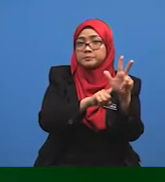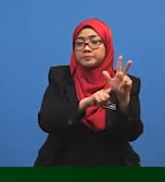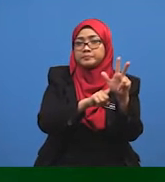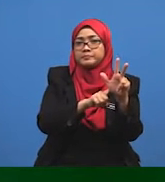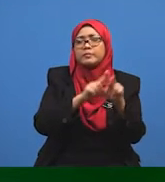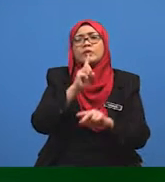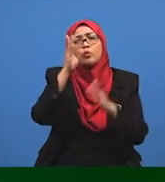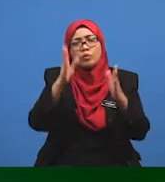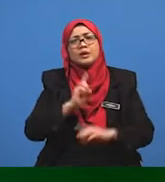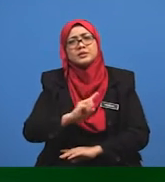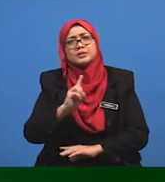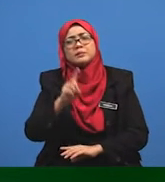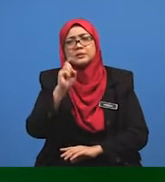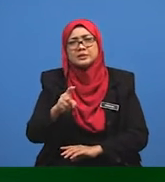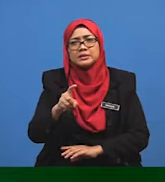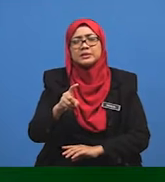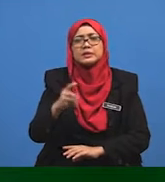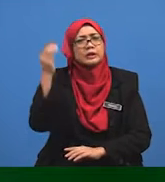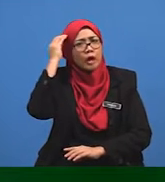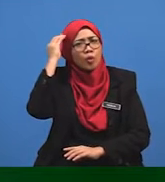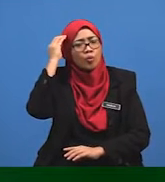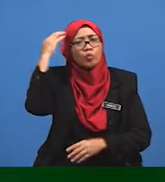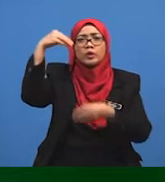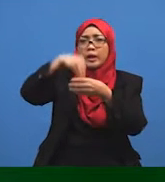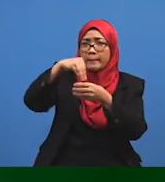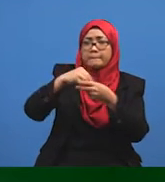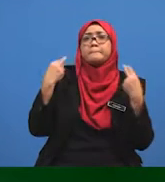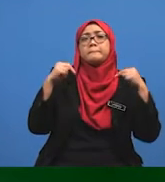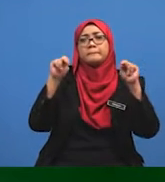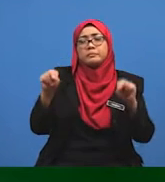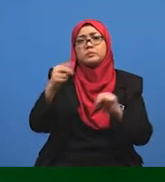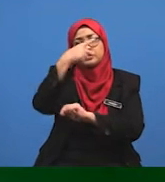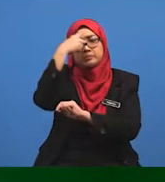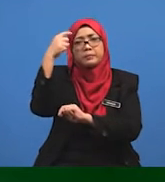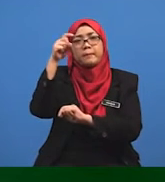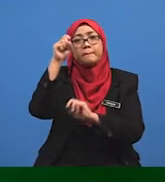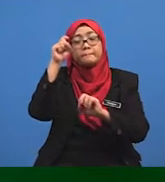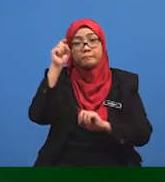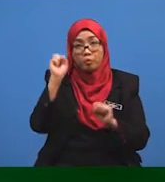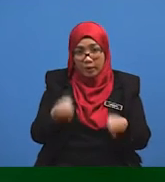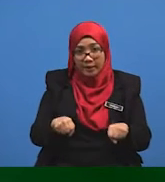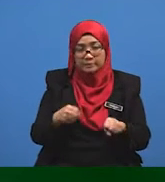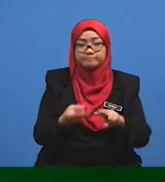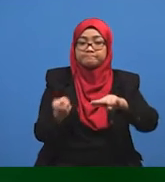umat Islam perlu menguasai bidang perniagaan kerana ia boleh meningkatkan taraf